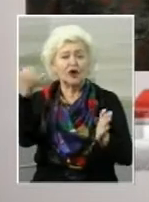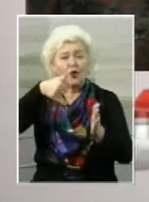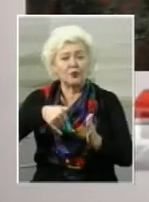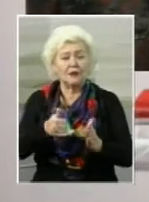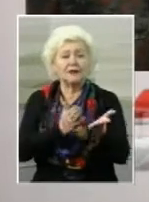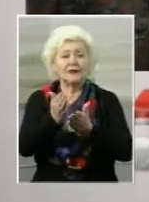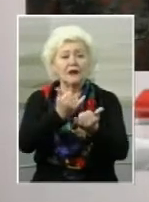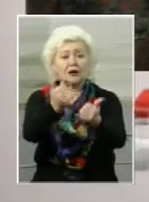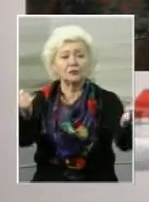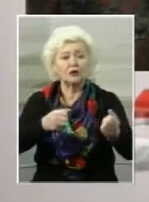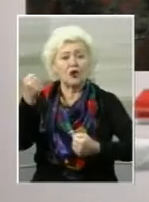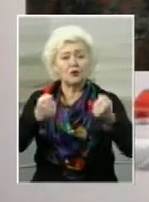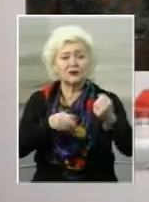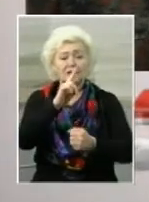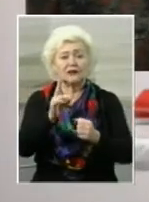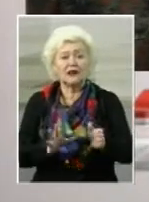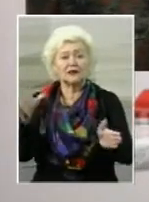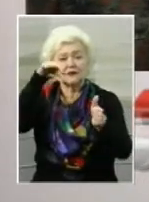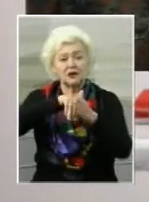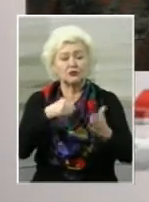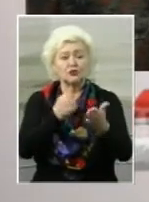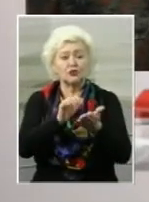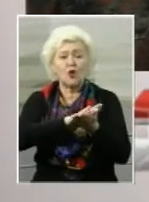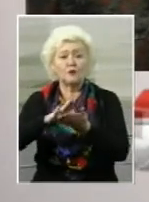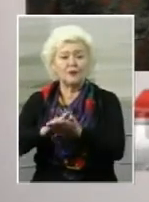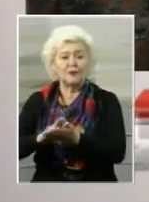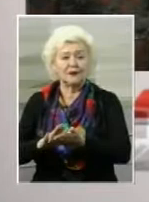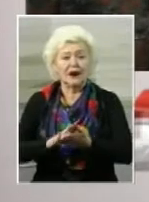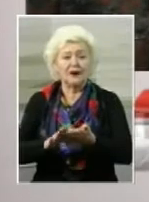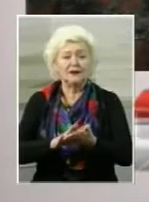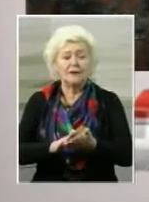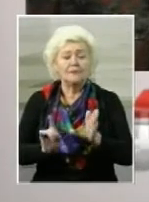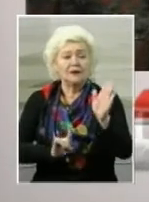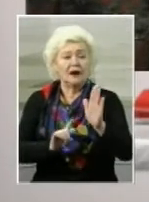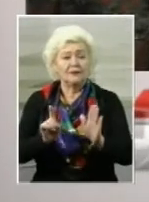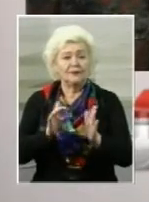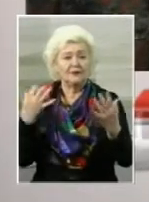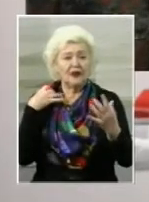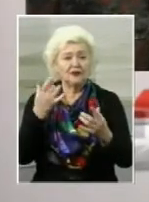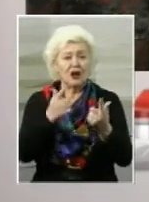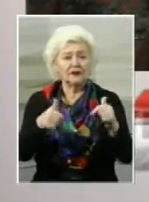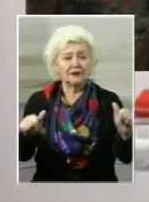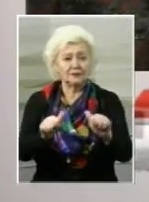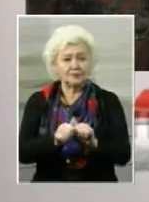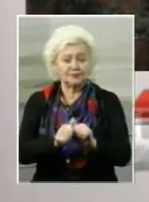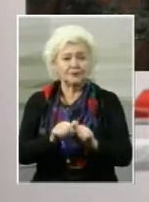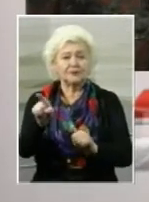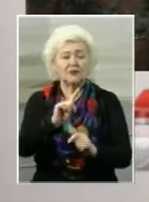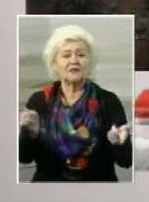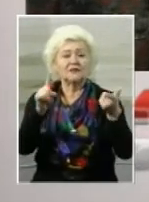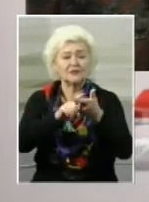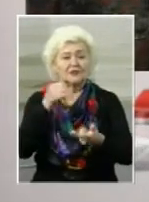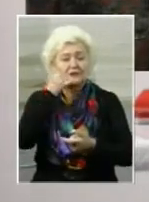обслуговування автомобілів, які будуть залучатися до прибирання. Начальник РЕСу постійно на зв'язку,